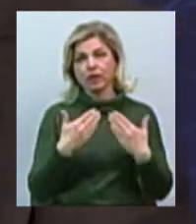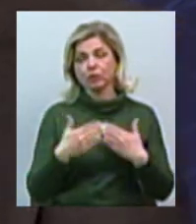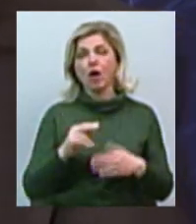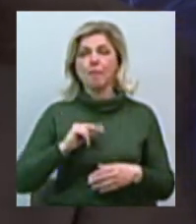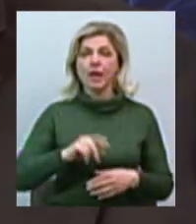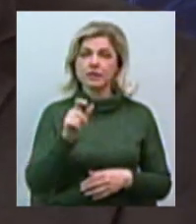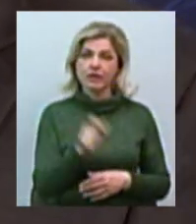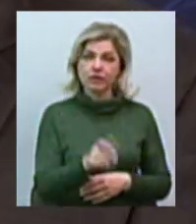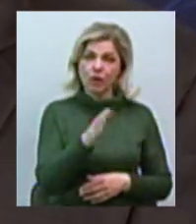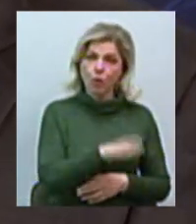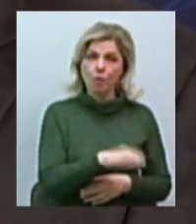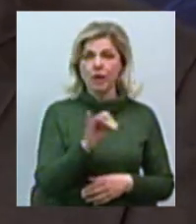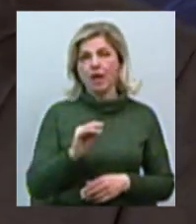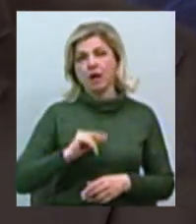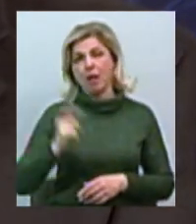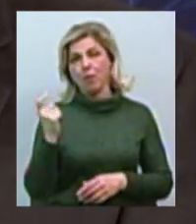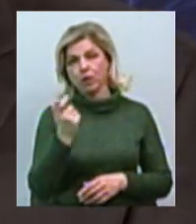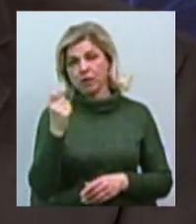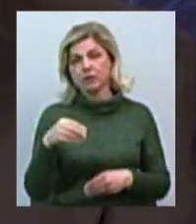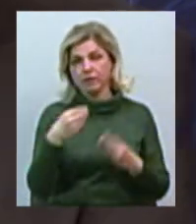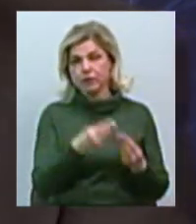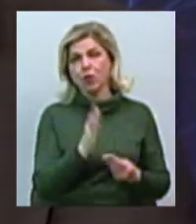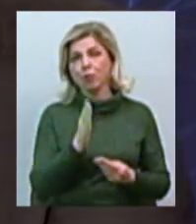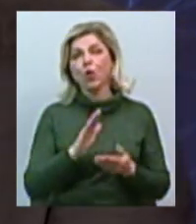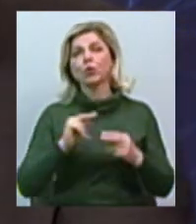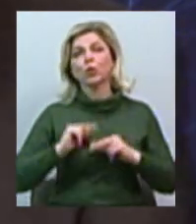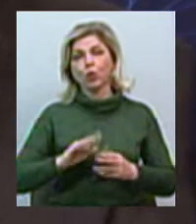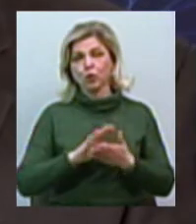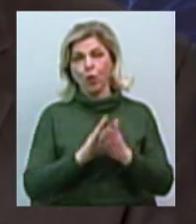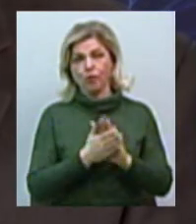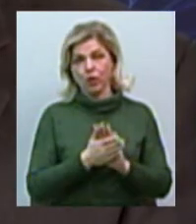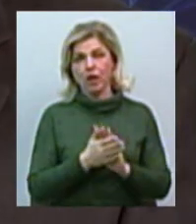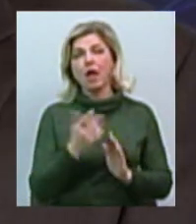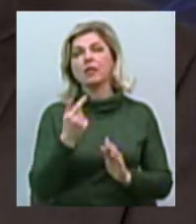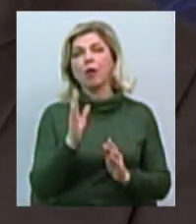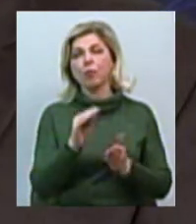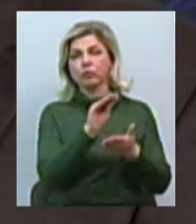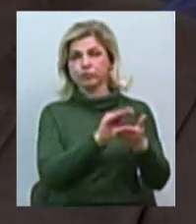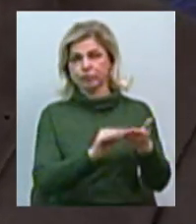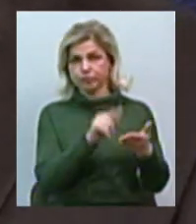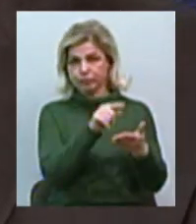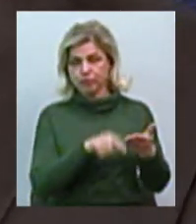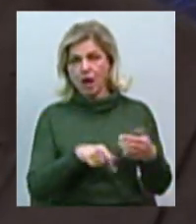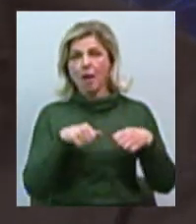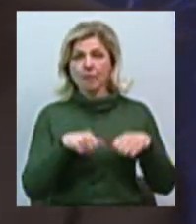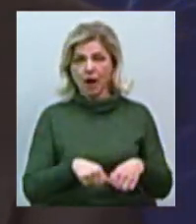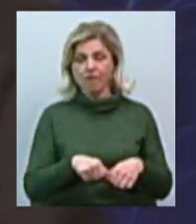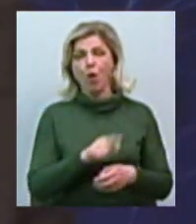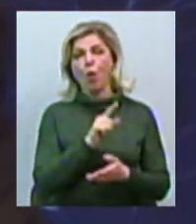працівником і роботодавцем будуть у трудовому договорі, в якому буде оговорено права обов'язки